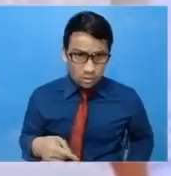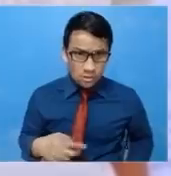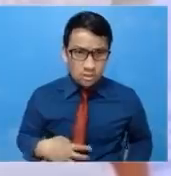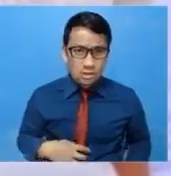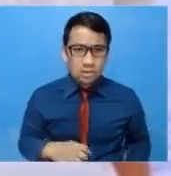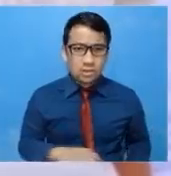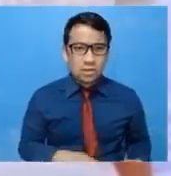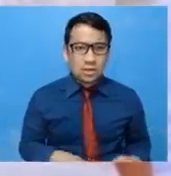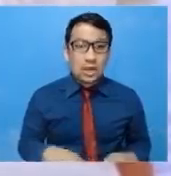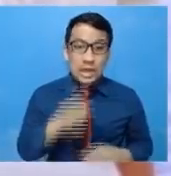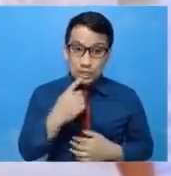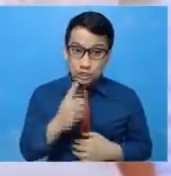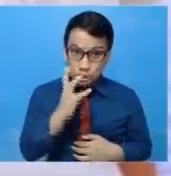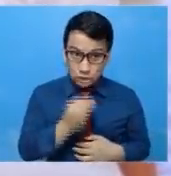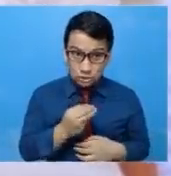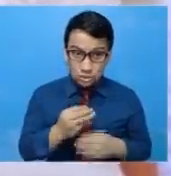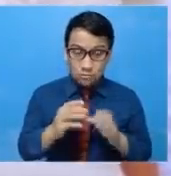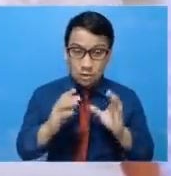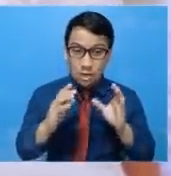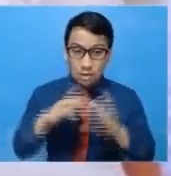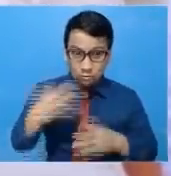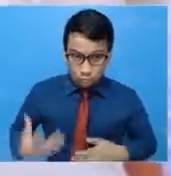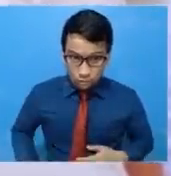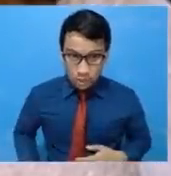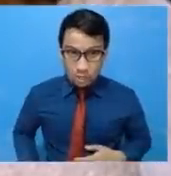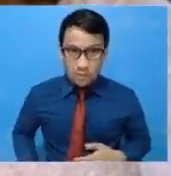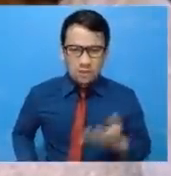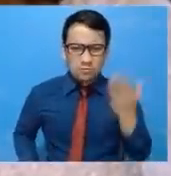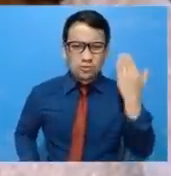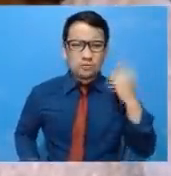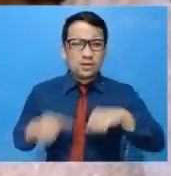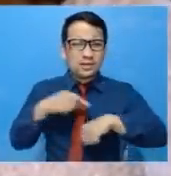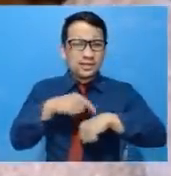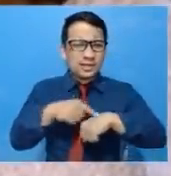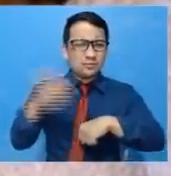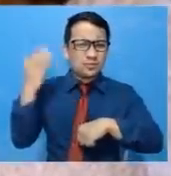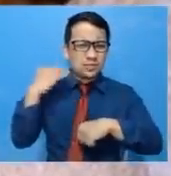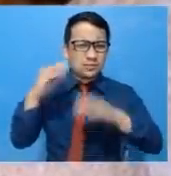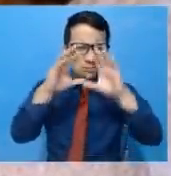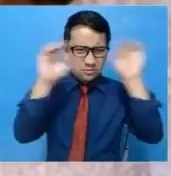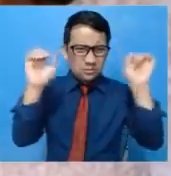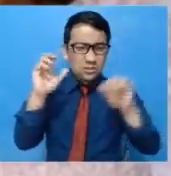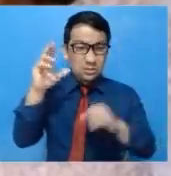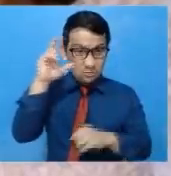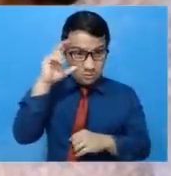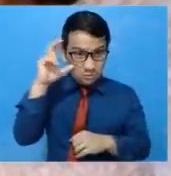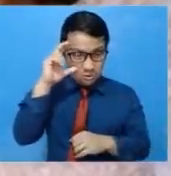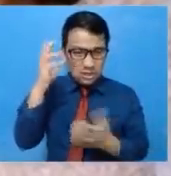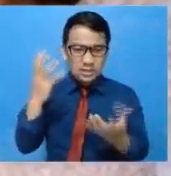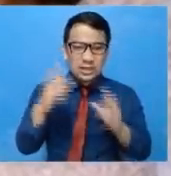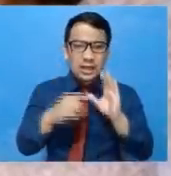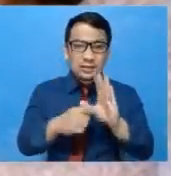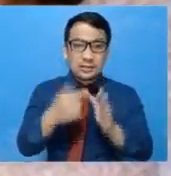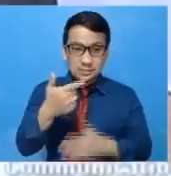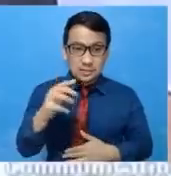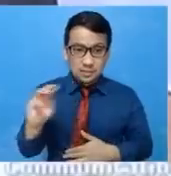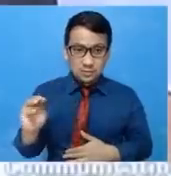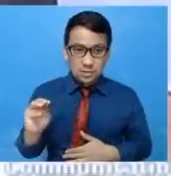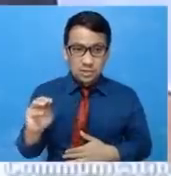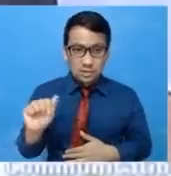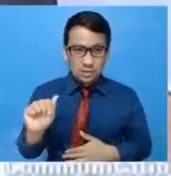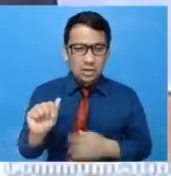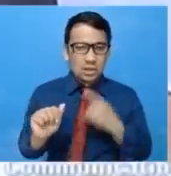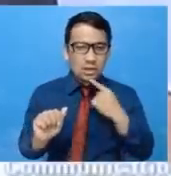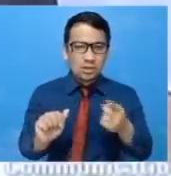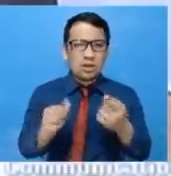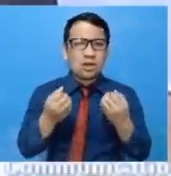na corrupt, malamang mga trabahador daw yan noon pang panahon ni na dating Pangulong Ninoy Aquino at Gloria Arroyo. Ipinunto rin ni Duterte na marami na